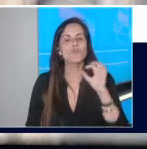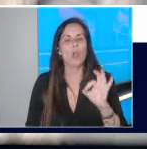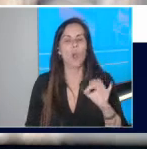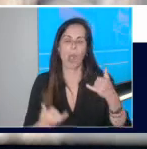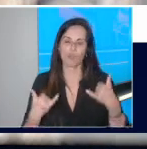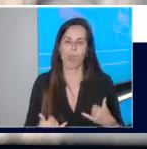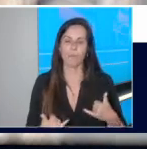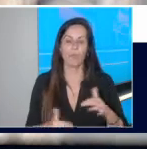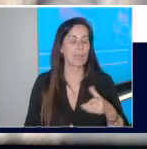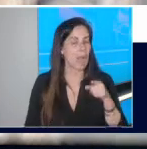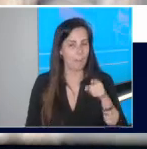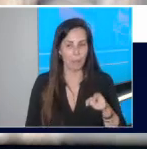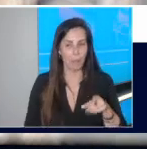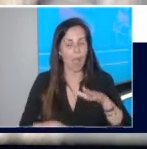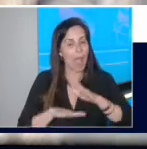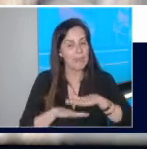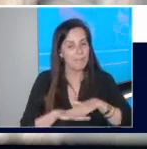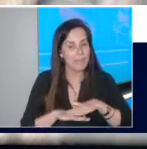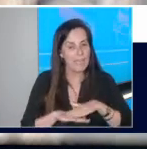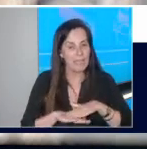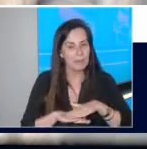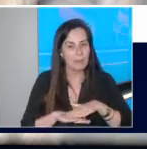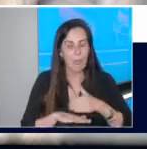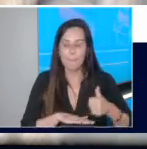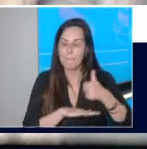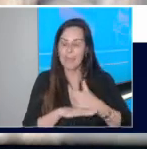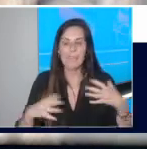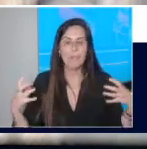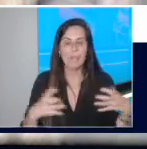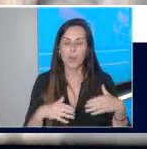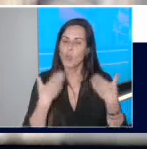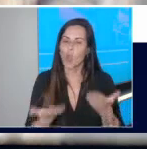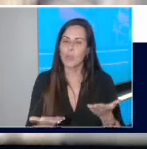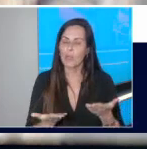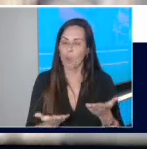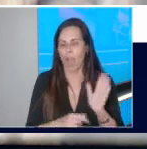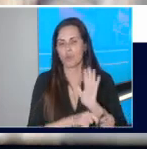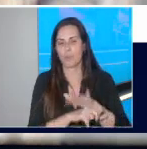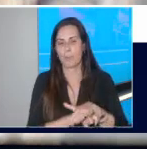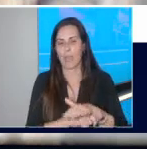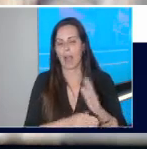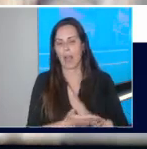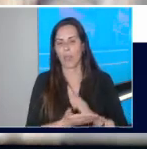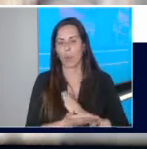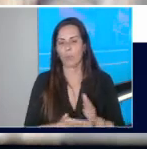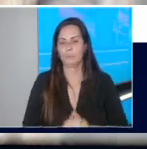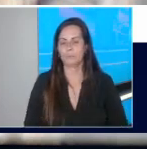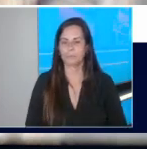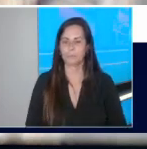כבר עכשיו, עד כמה התפקיד שלו כמנהיג המפלגה מאפשר לו להשפיע על המדיניות?